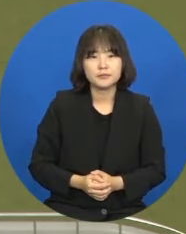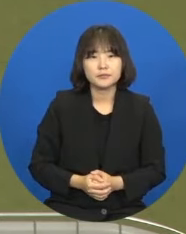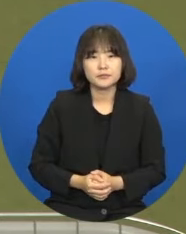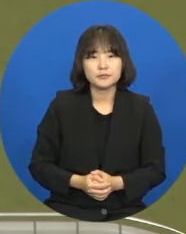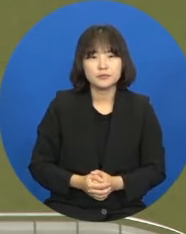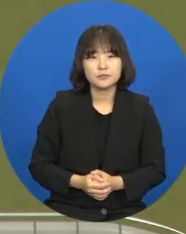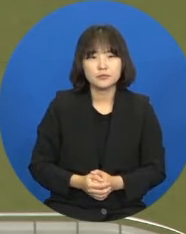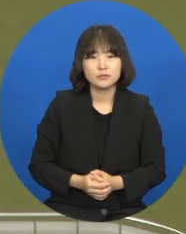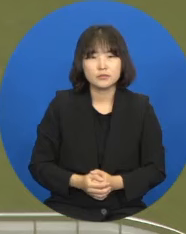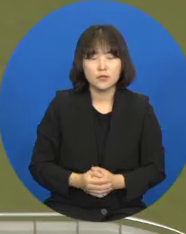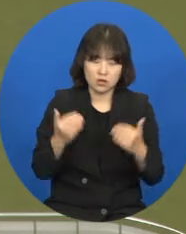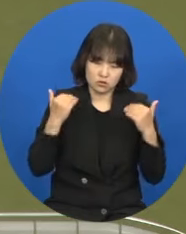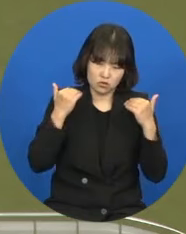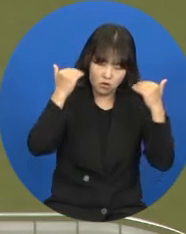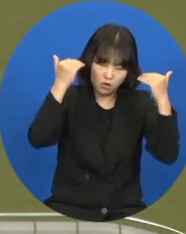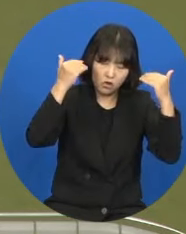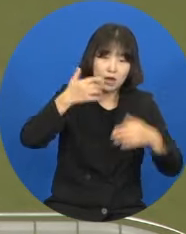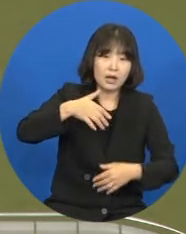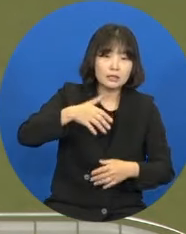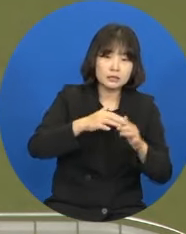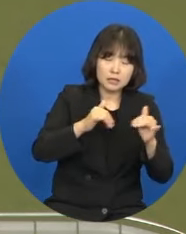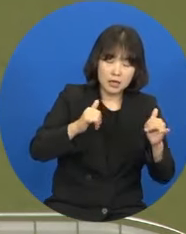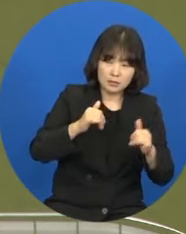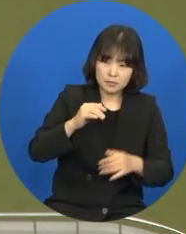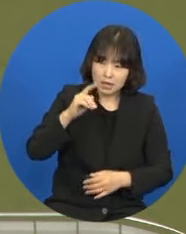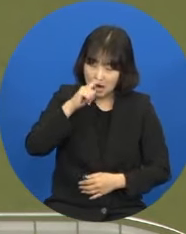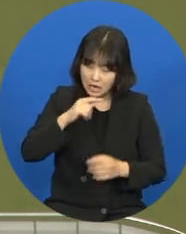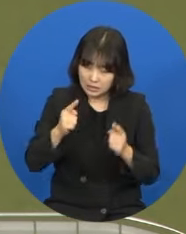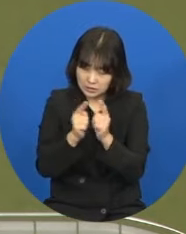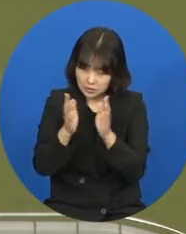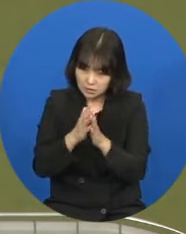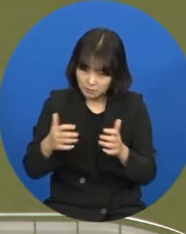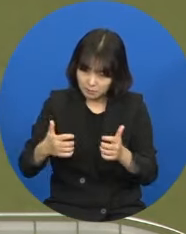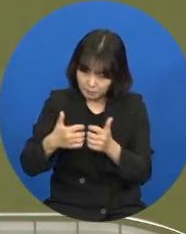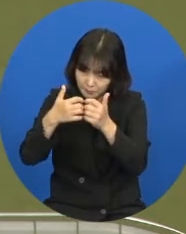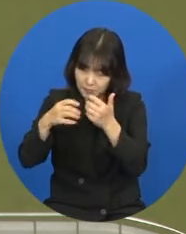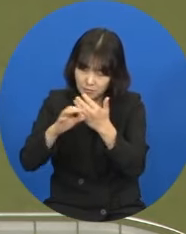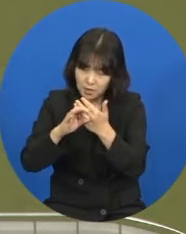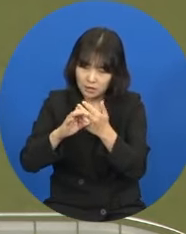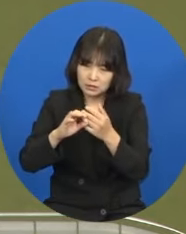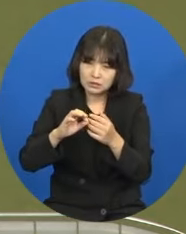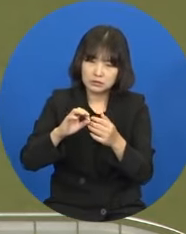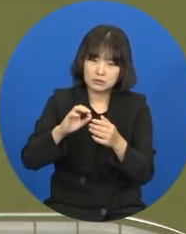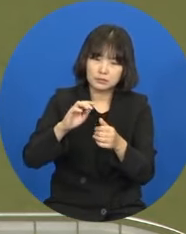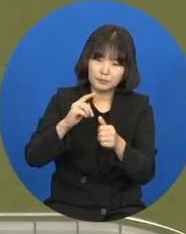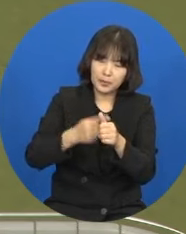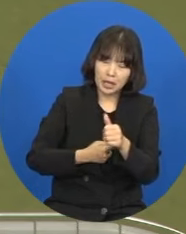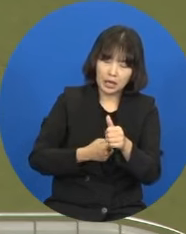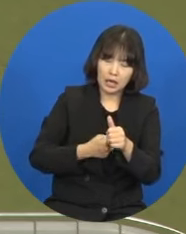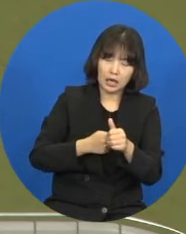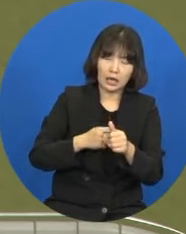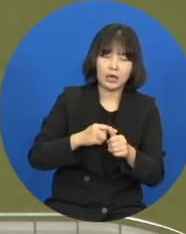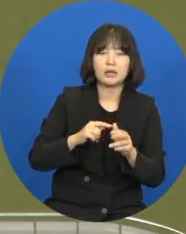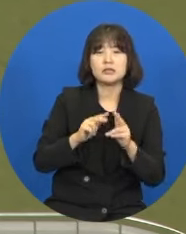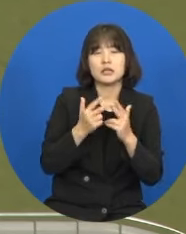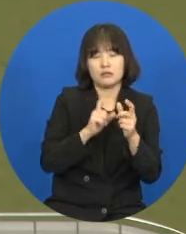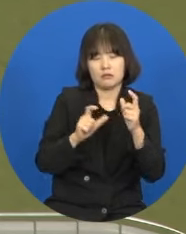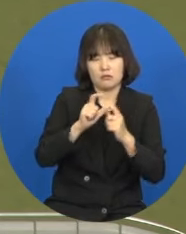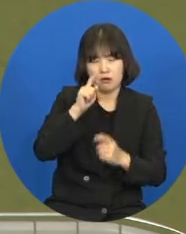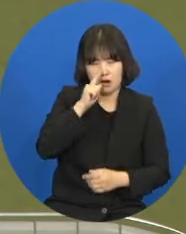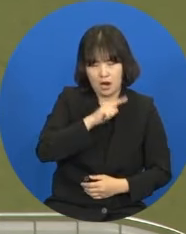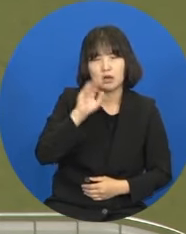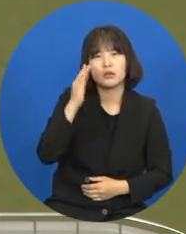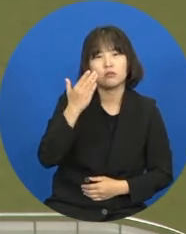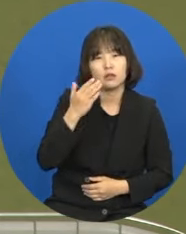성숙하지 않은 사람이 악과 직접 대결를 하다 보면 자신이 점점 악해진다는 거예요 여러분이